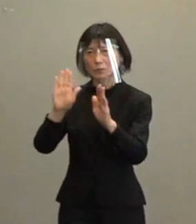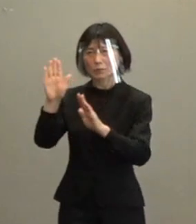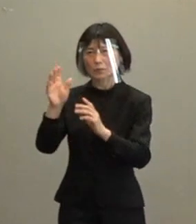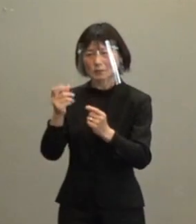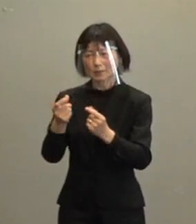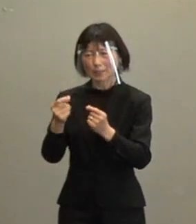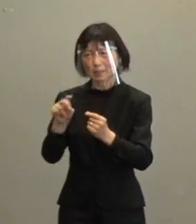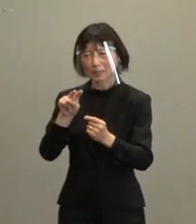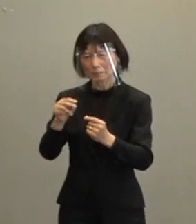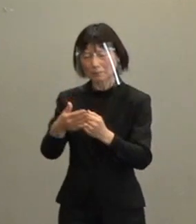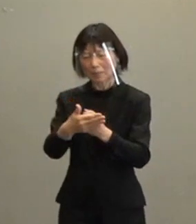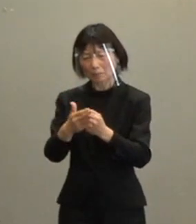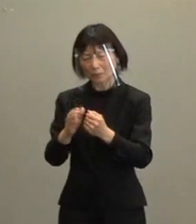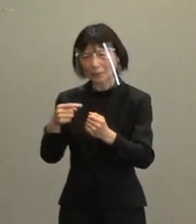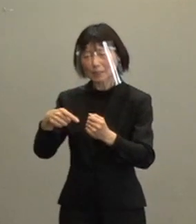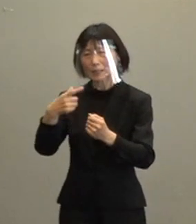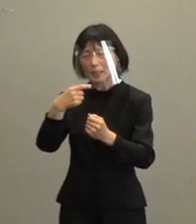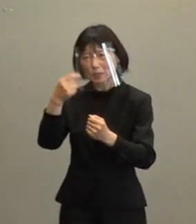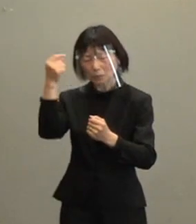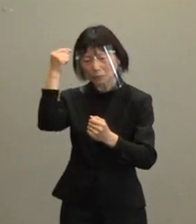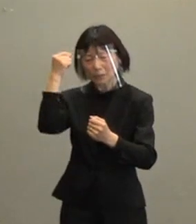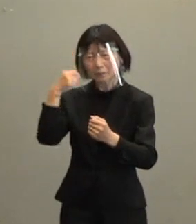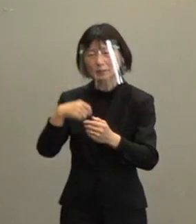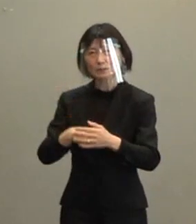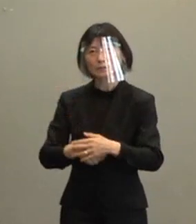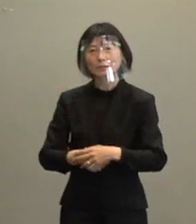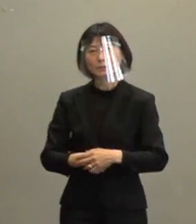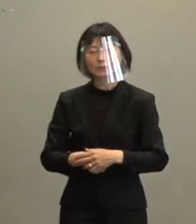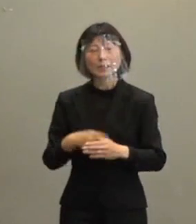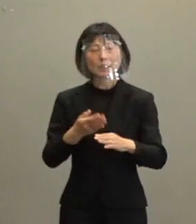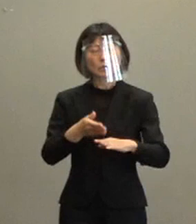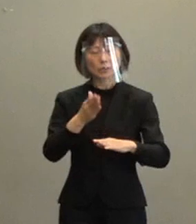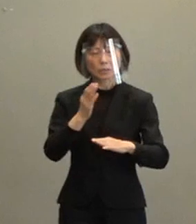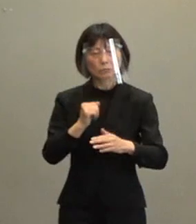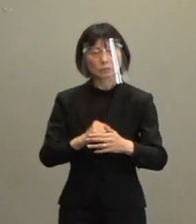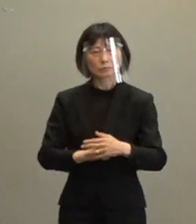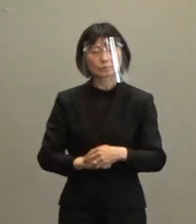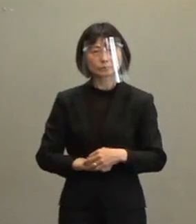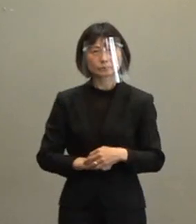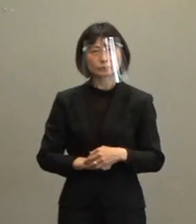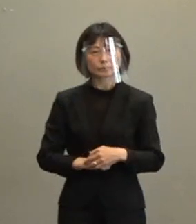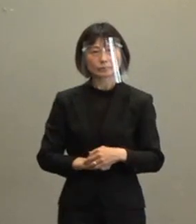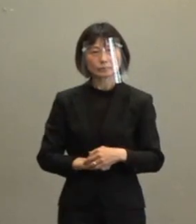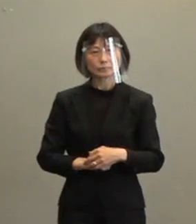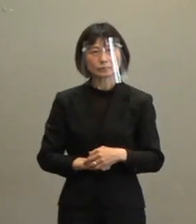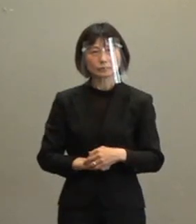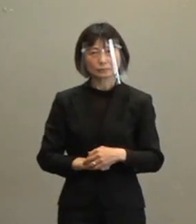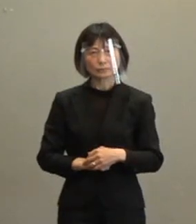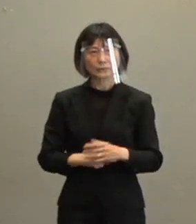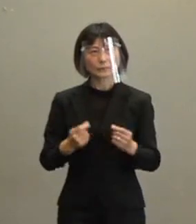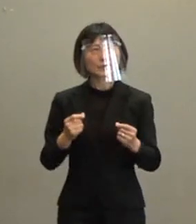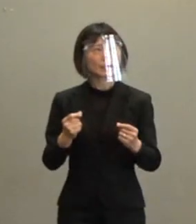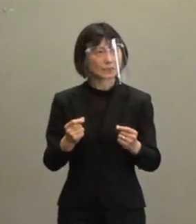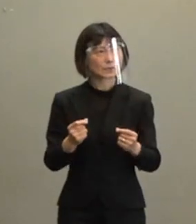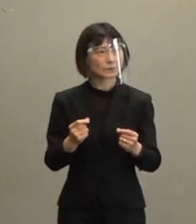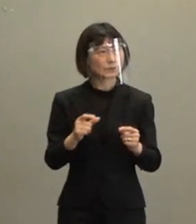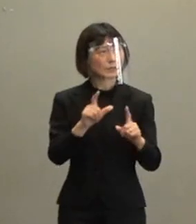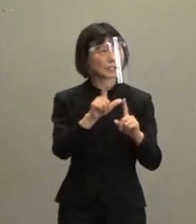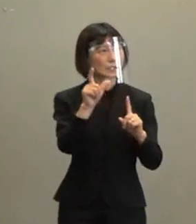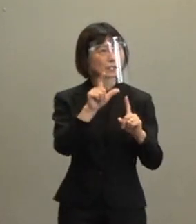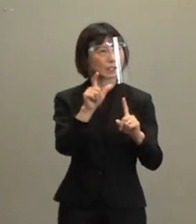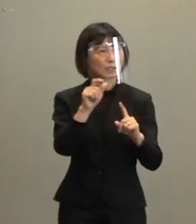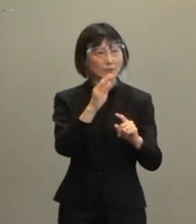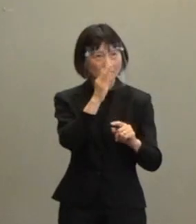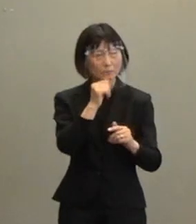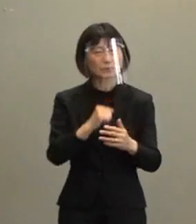かりと見守っていきたいというふうに思います。 ありがとうございます。 同じく感謝 NHK さん、お願い